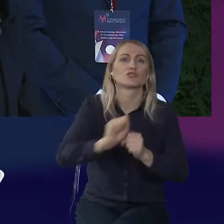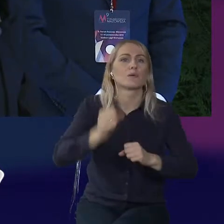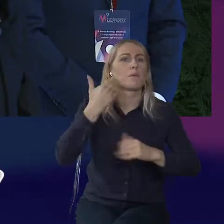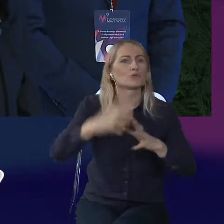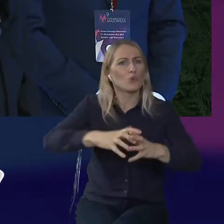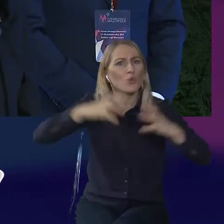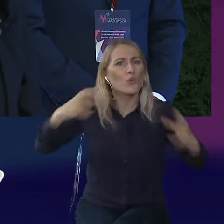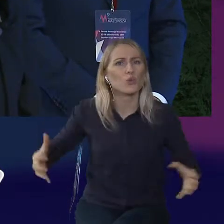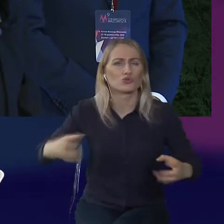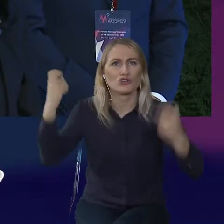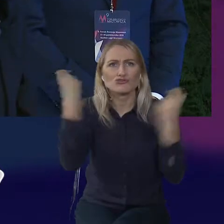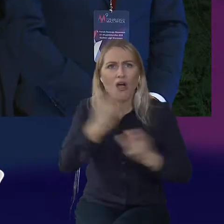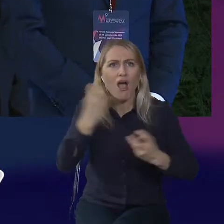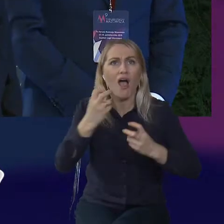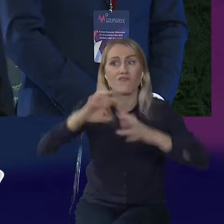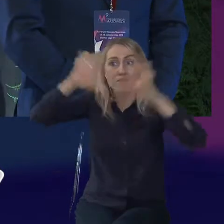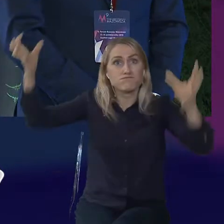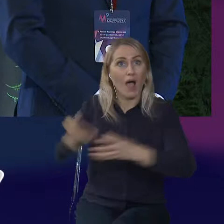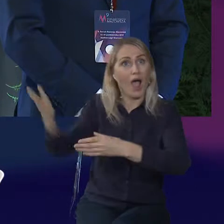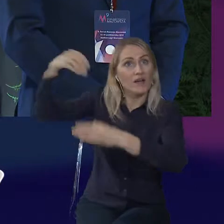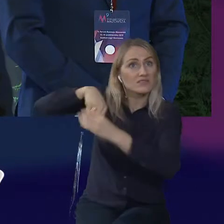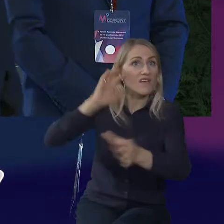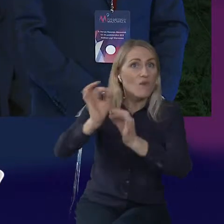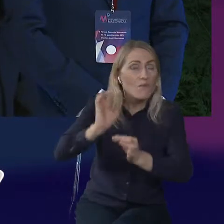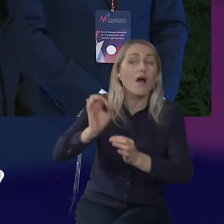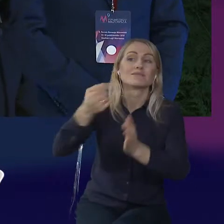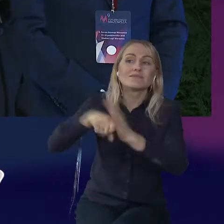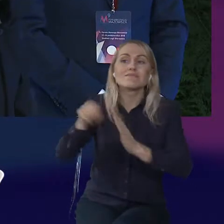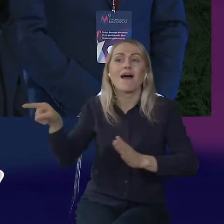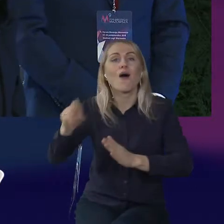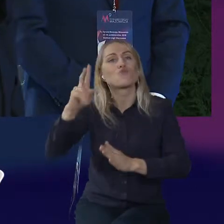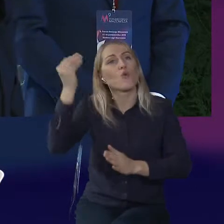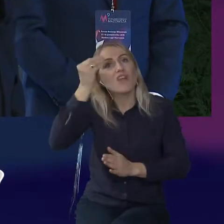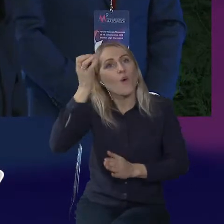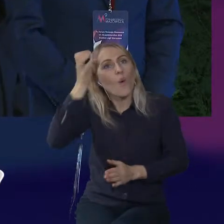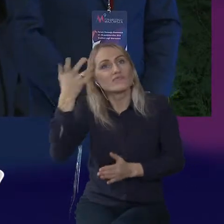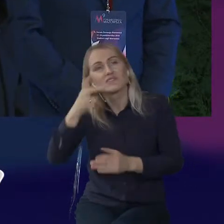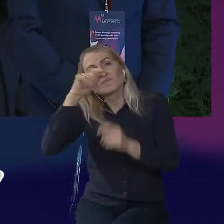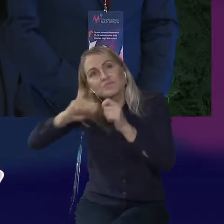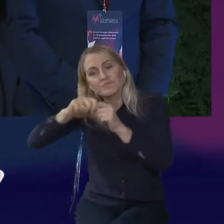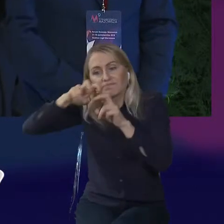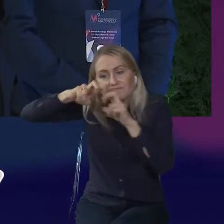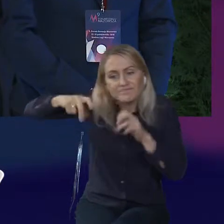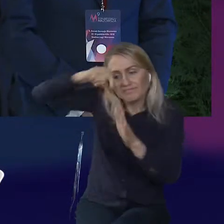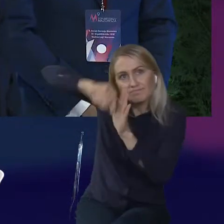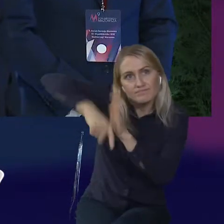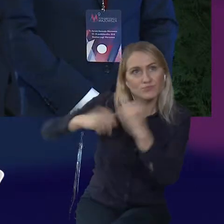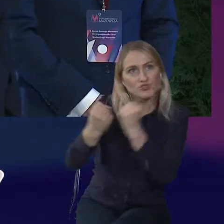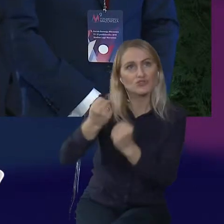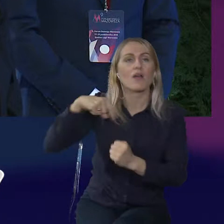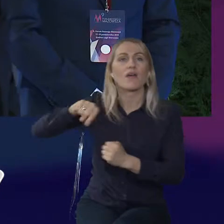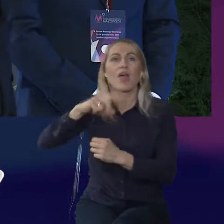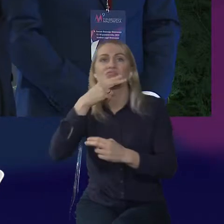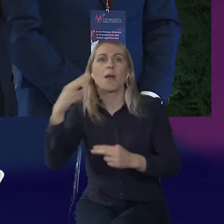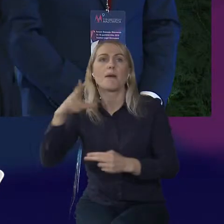ciekawa baza dla naukowców, którzy chcieliby weryfikować i pogłębiać tutaj kwestie związane z